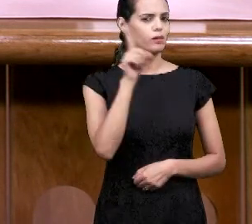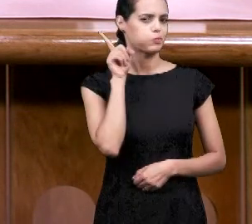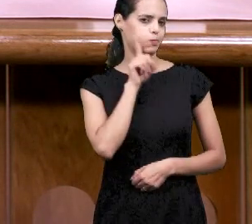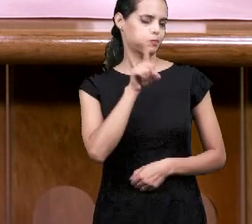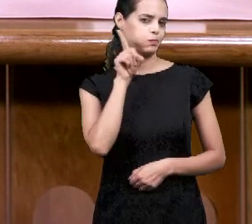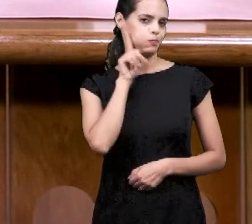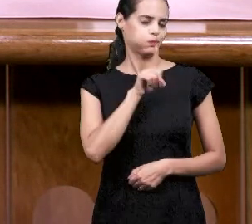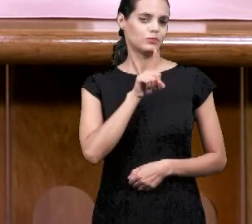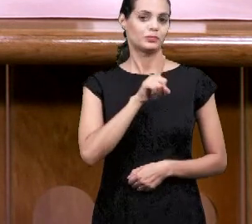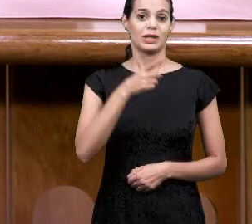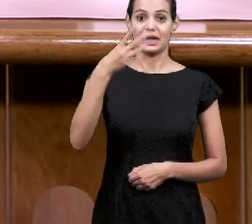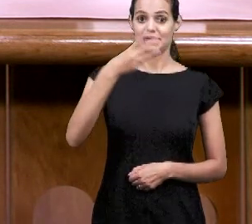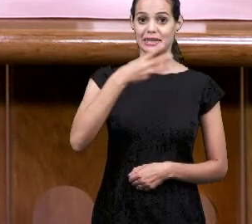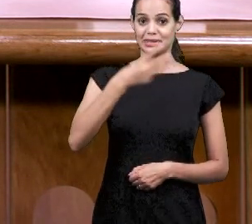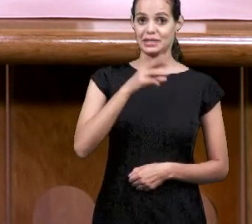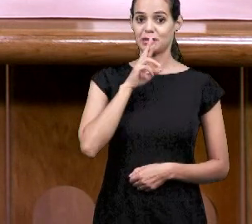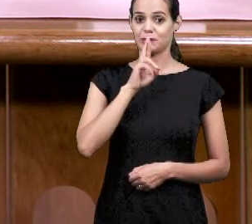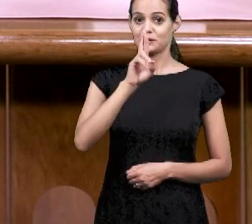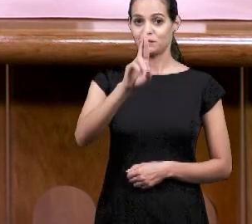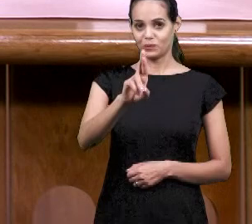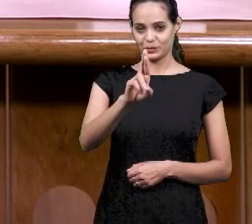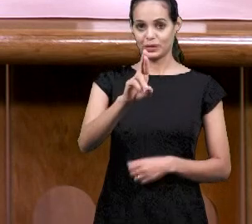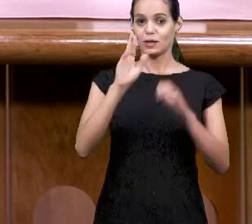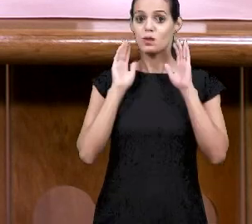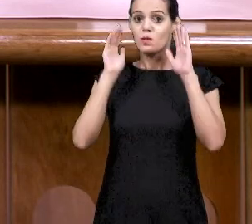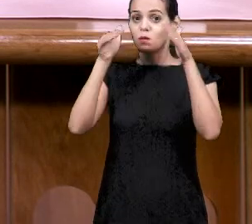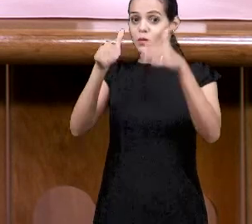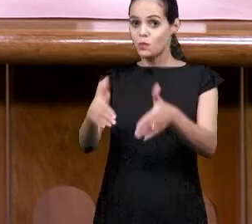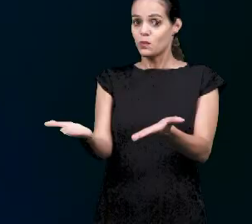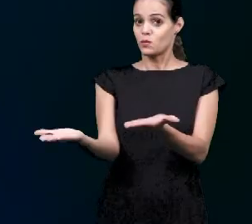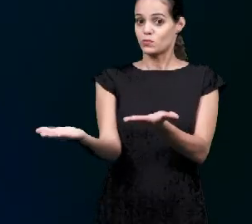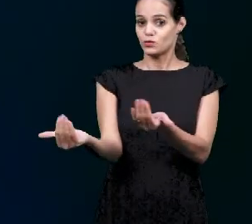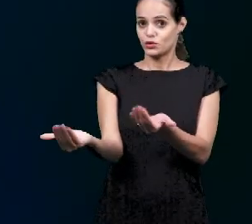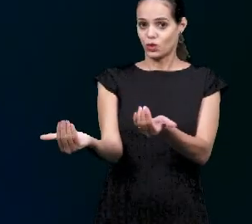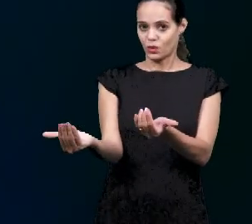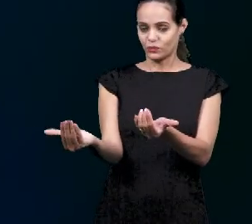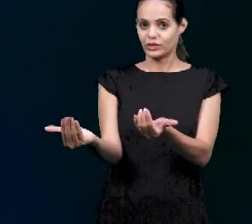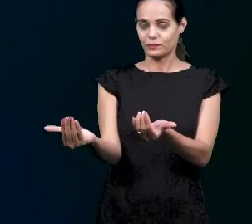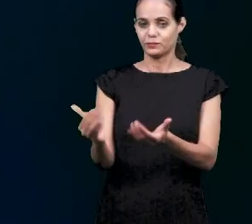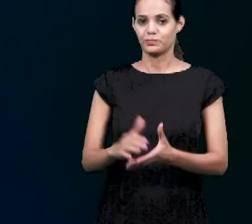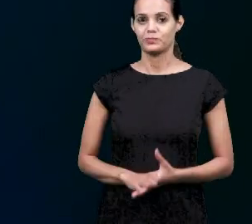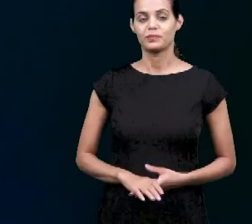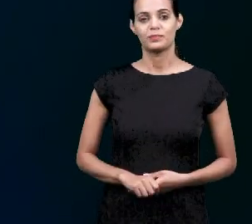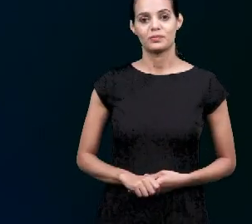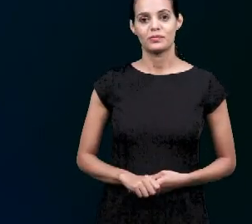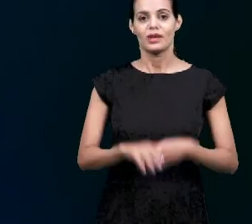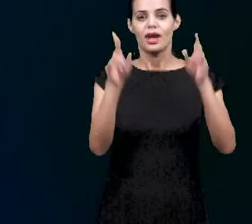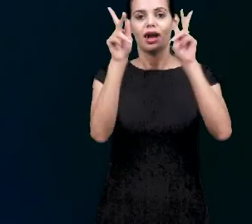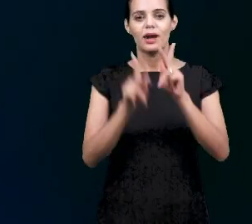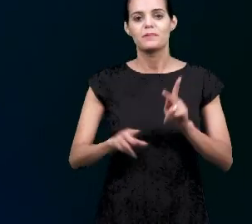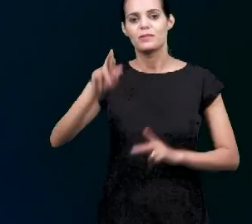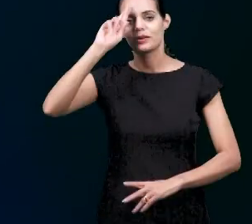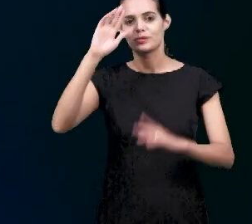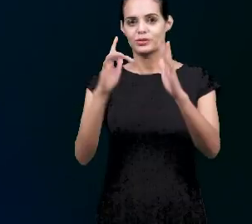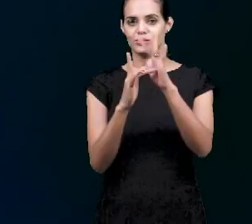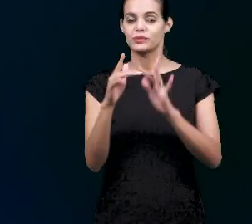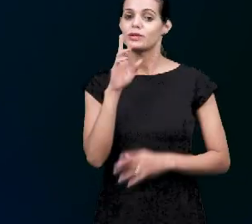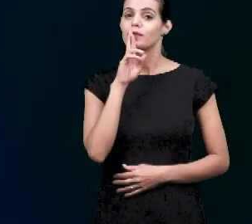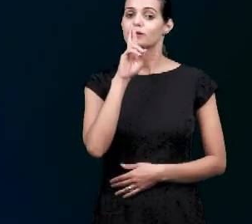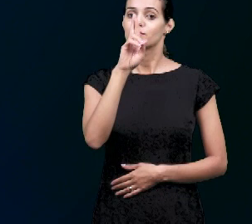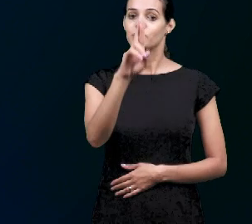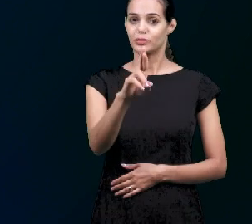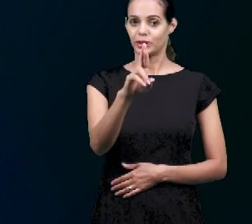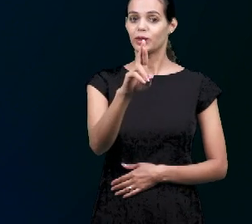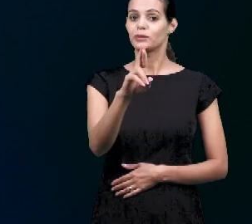Tiago, le groupe de jeunes de l'église de Porto, l'église chrétienne Maranatha à Porto. Il va répondre à la deuxième question. Après,